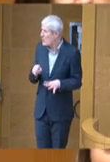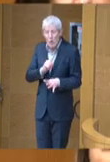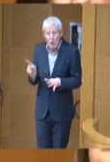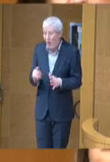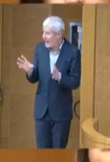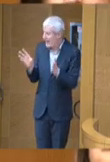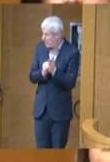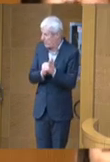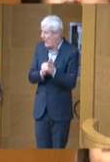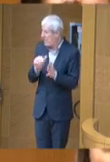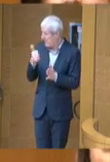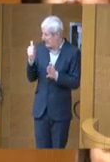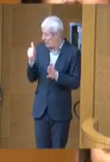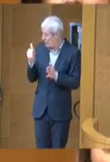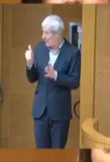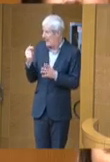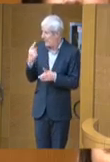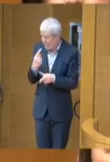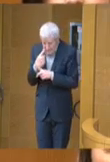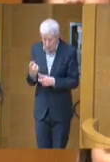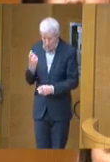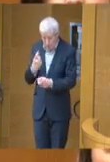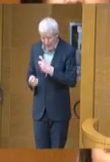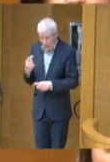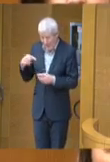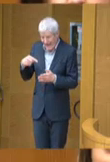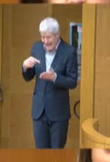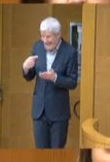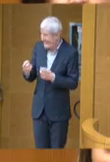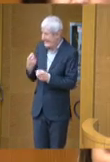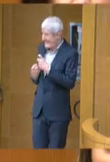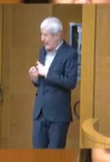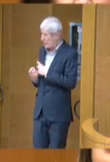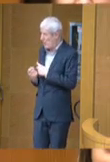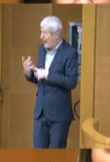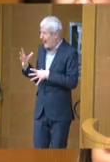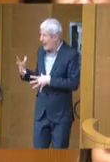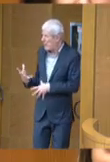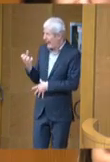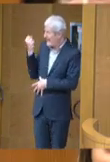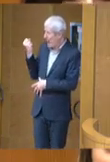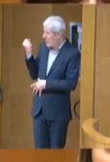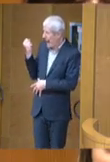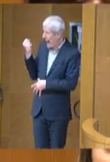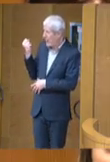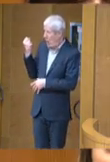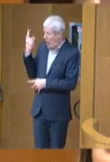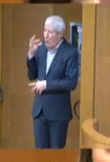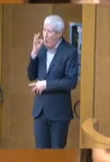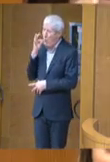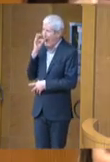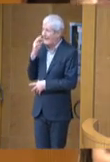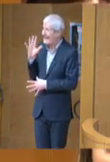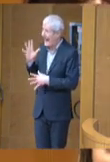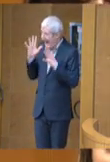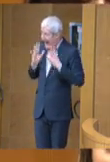Quindi, prima di tutto, ritorniamo indietro un attimo, riflettiamo, riprendiamo in mano l'umanità, che era una caratteristica